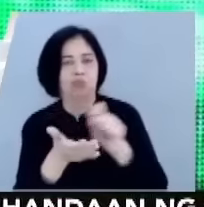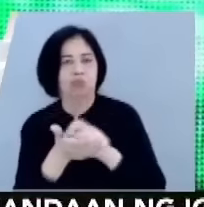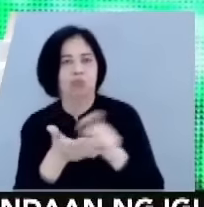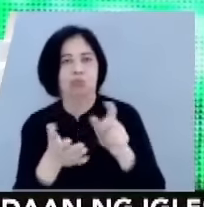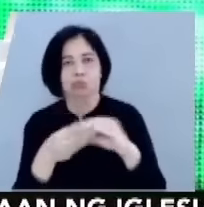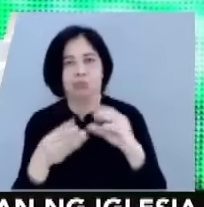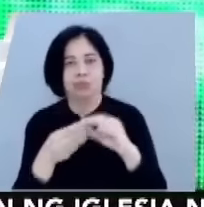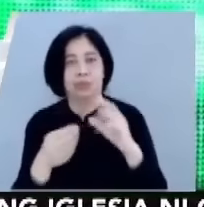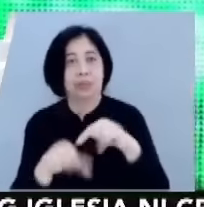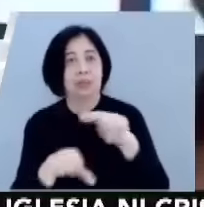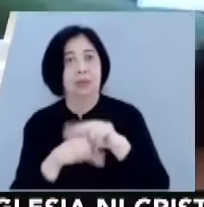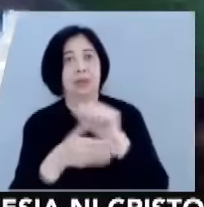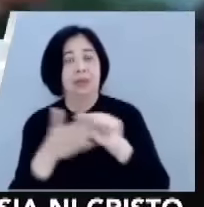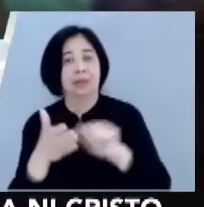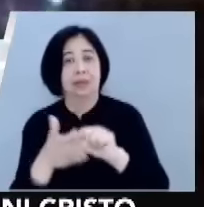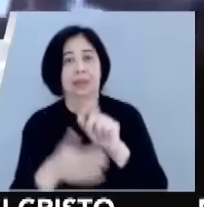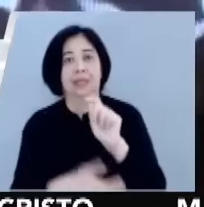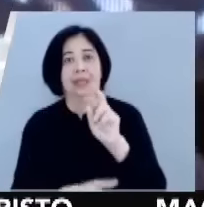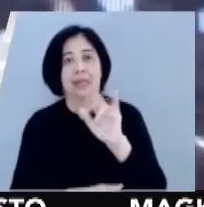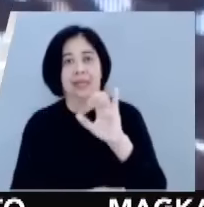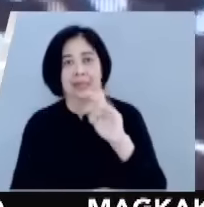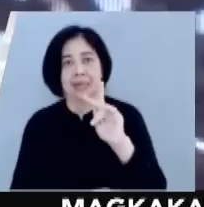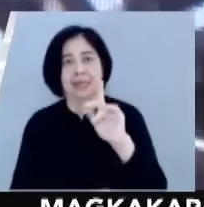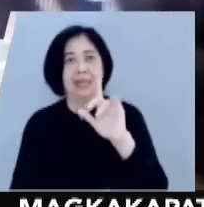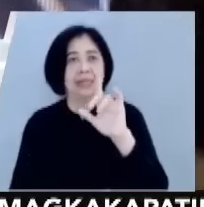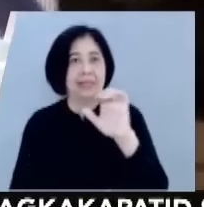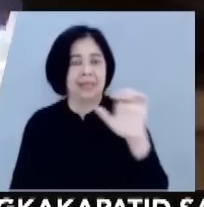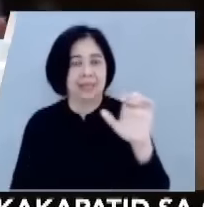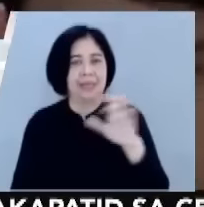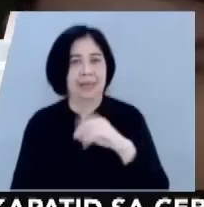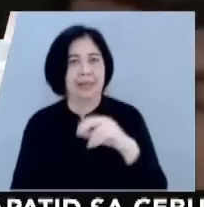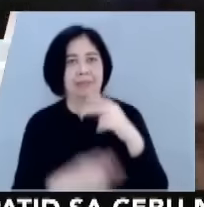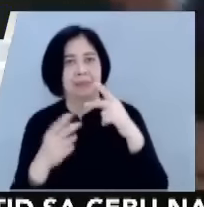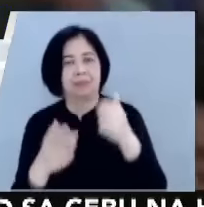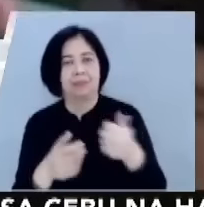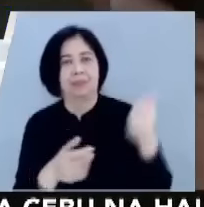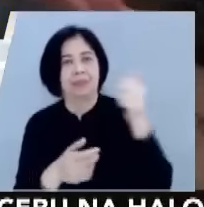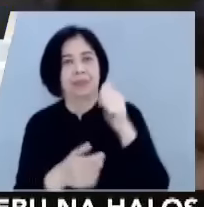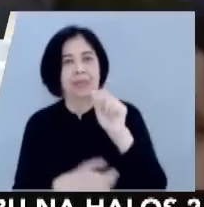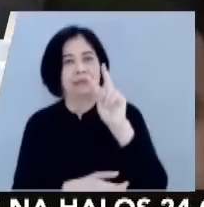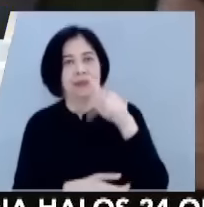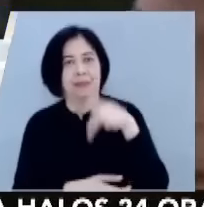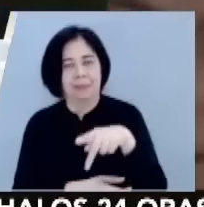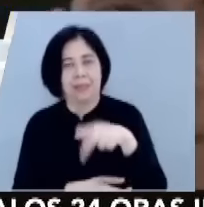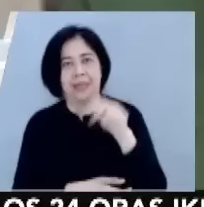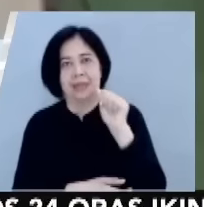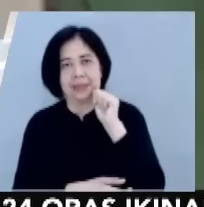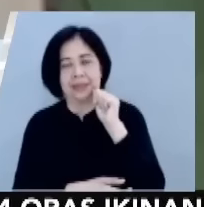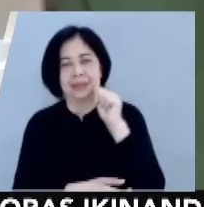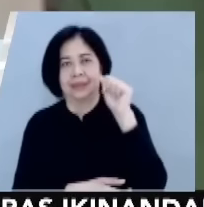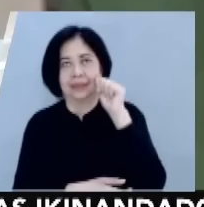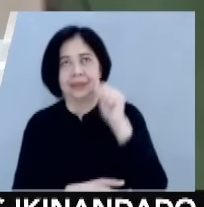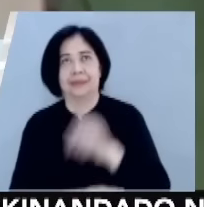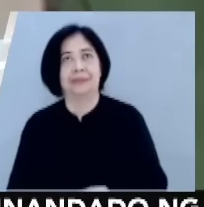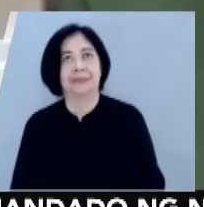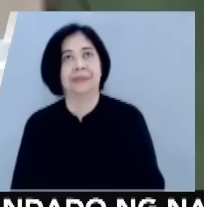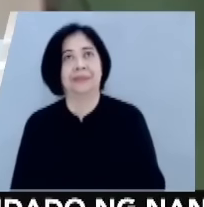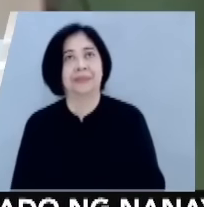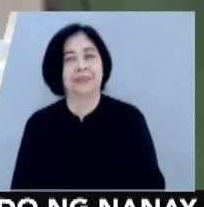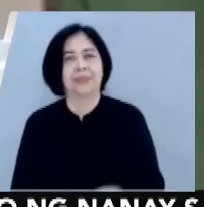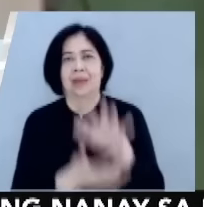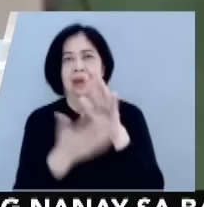National Artist Ricky Lee at GMA Public Affairs Senior AVP Ange Atienza. Halo-halo